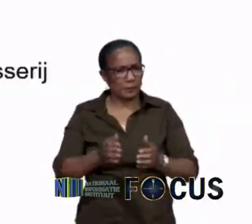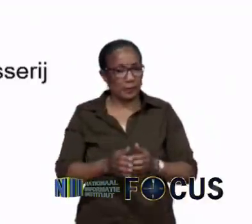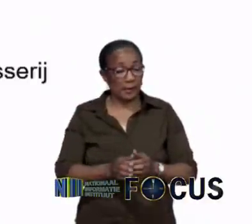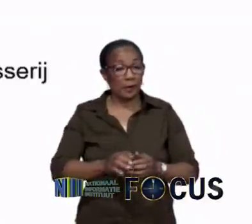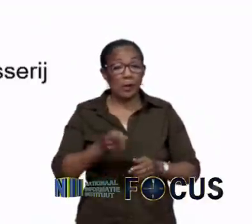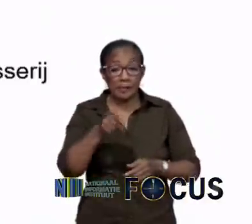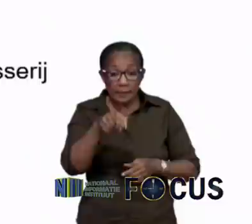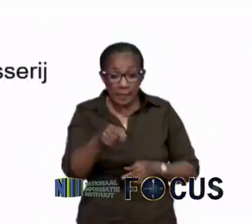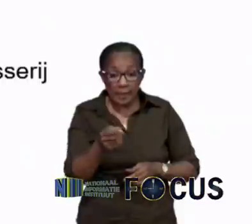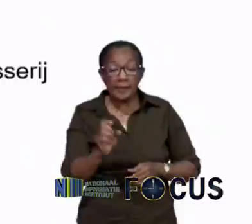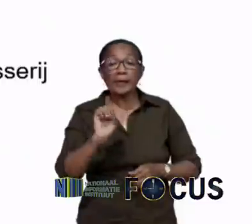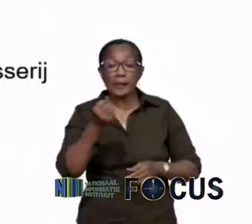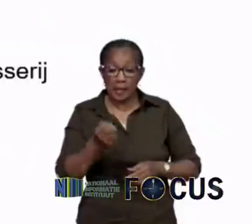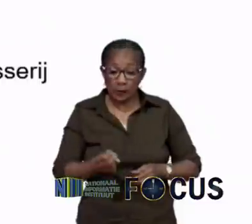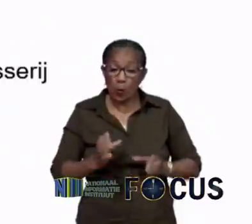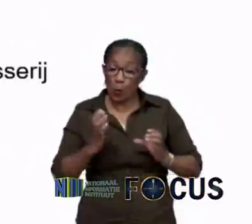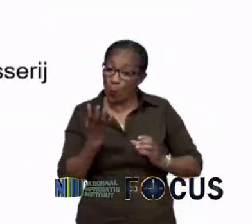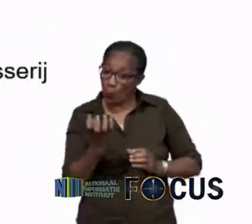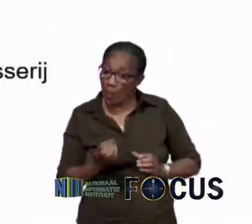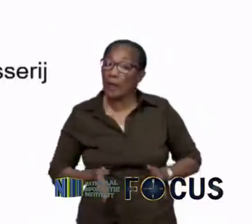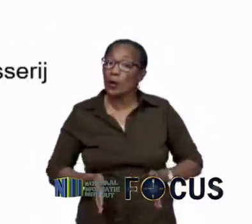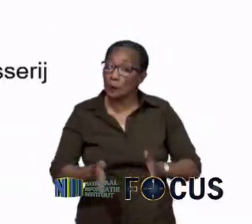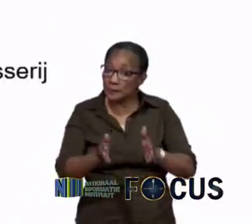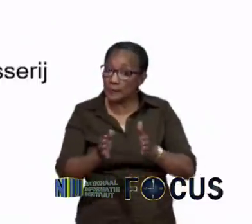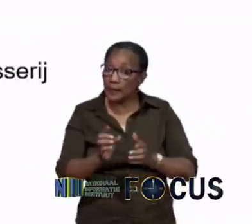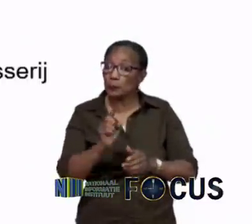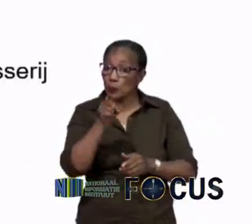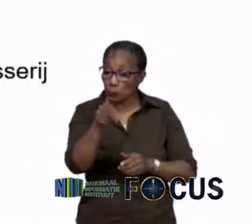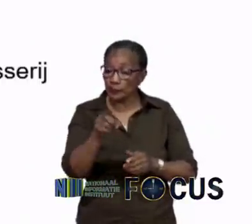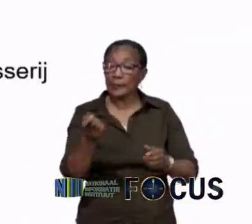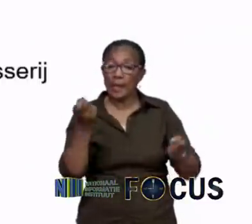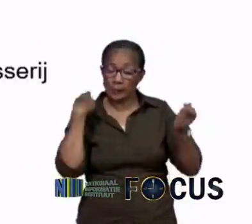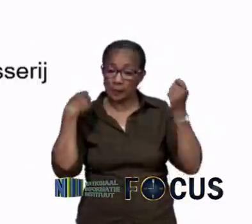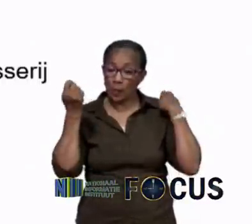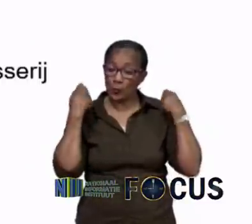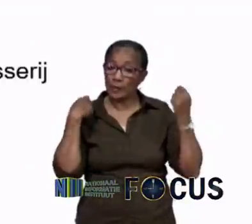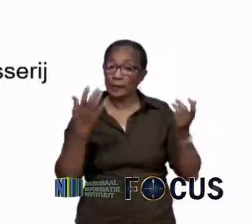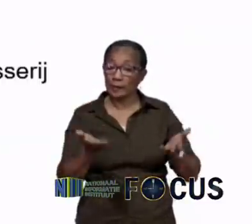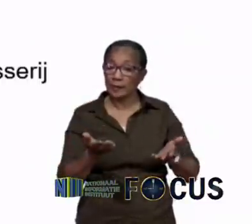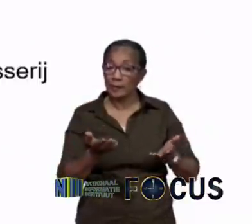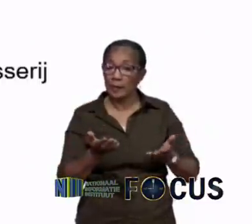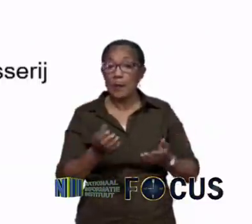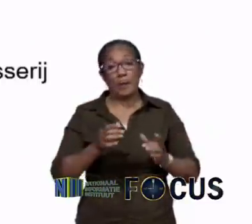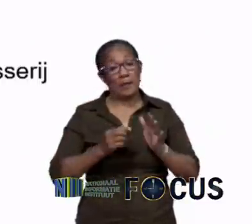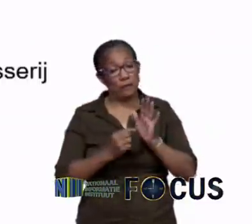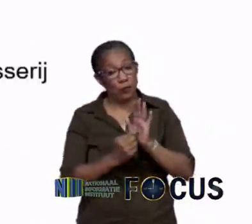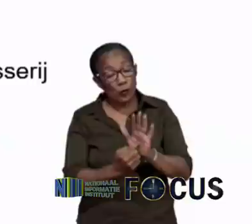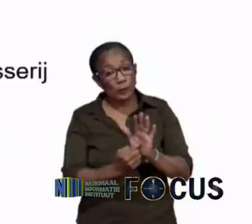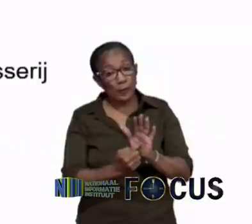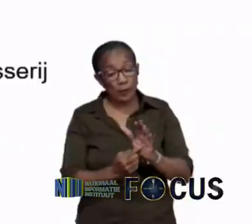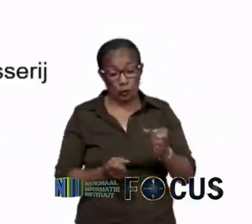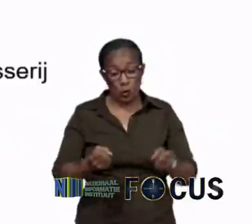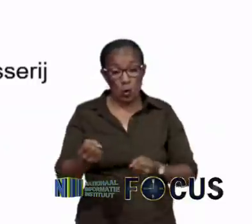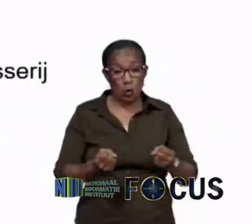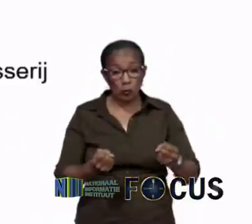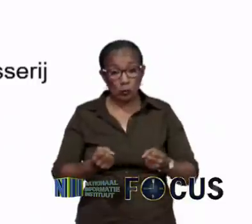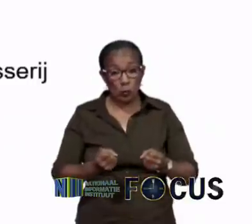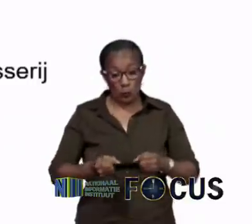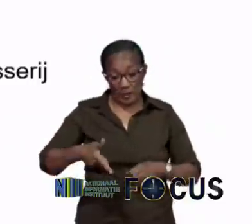na strati if you want go na wenkri. Dus dat zo kan de, if je benzine ewaka 3, dat ik kan go buy you